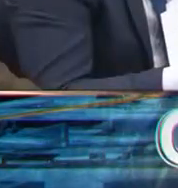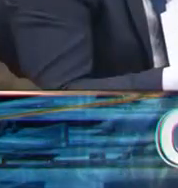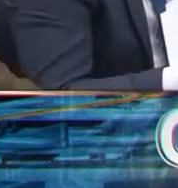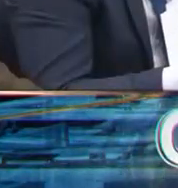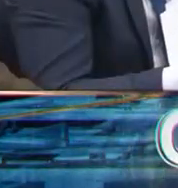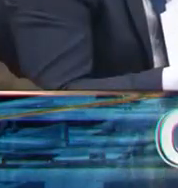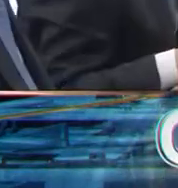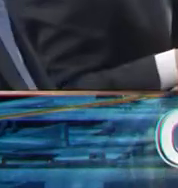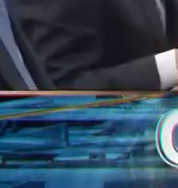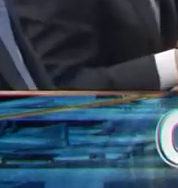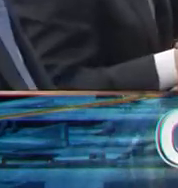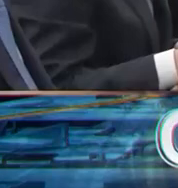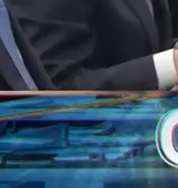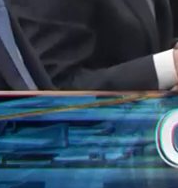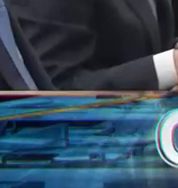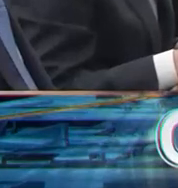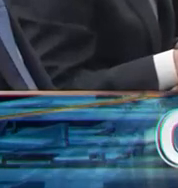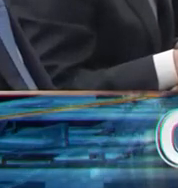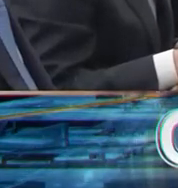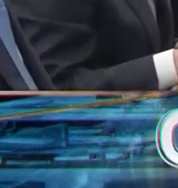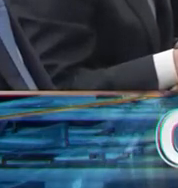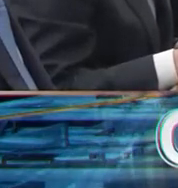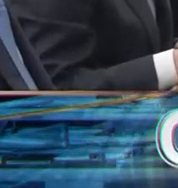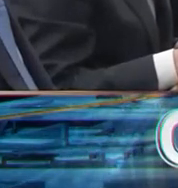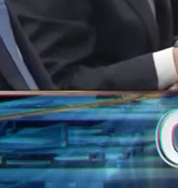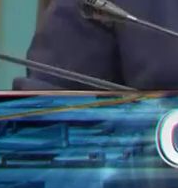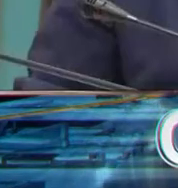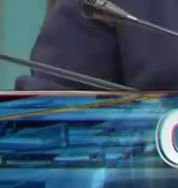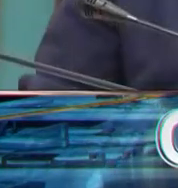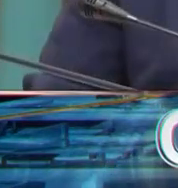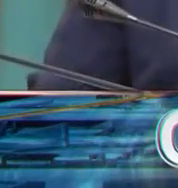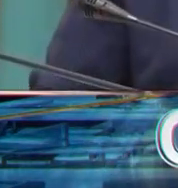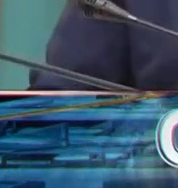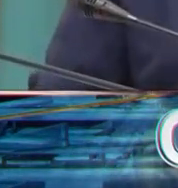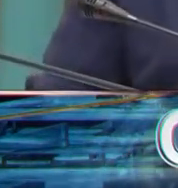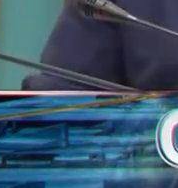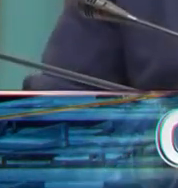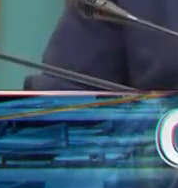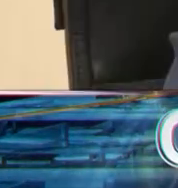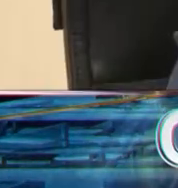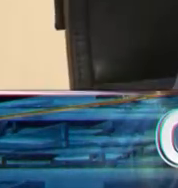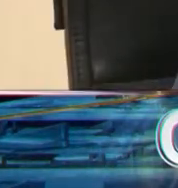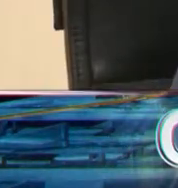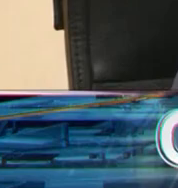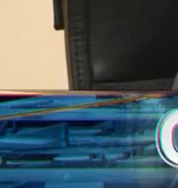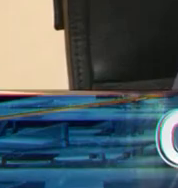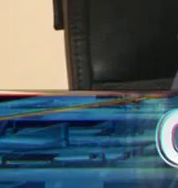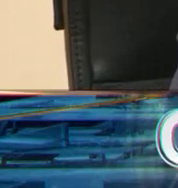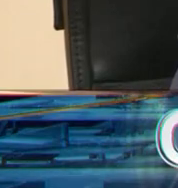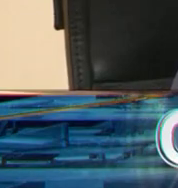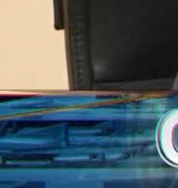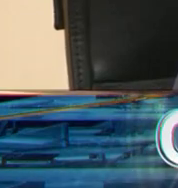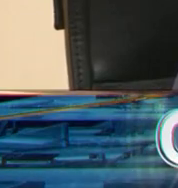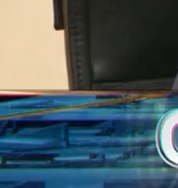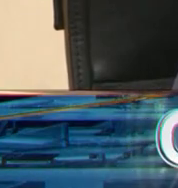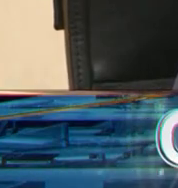Перемен требуют наши сердца. С 1 июля прошлого года началась капитальная реформа сферы МВД по поручению главы государства. Сейчас